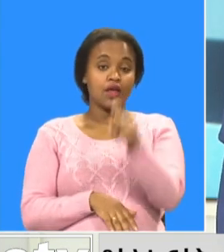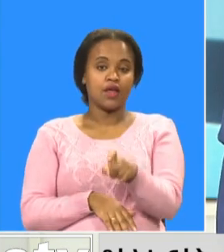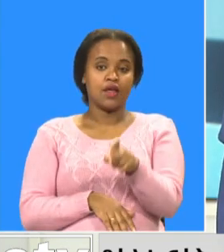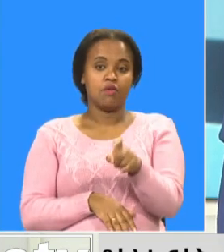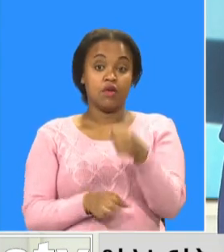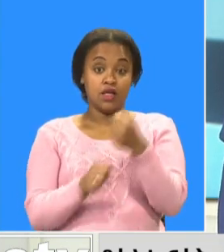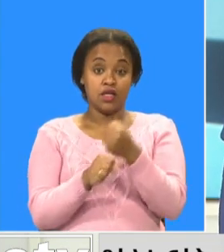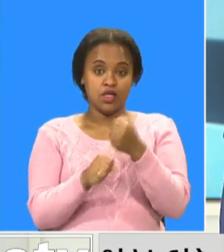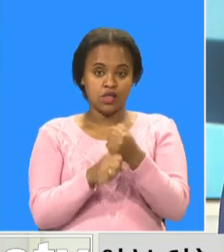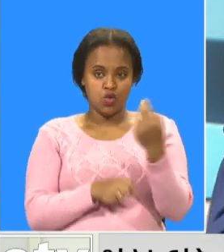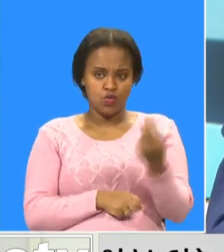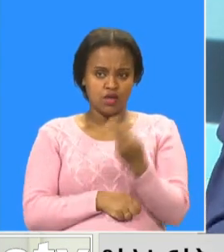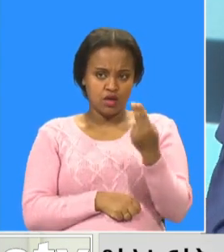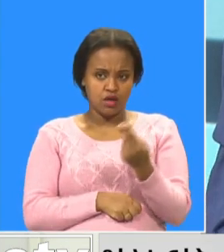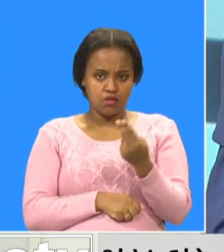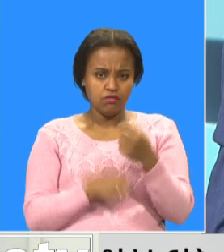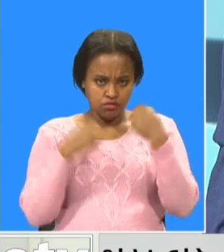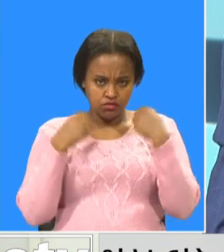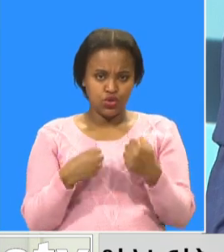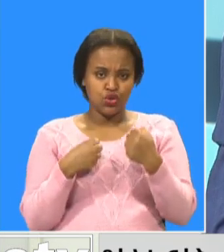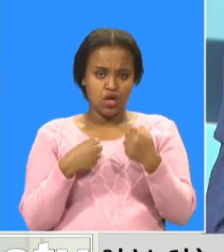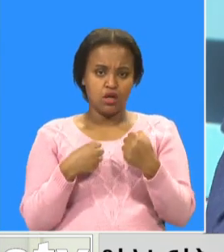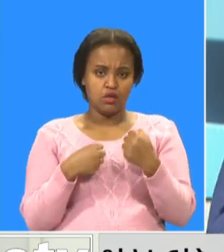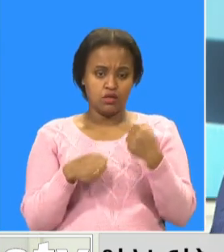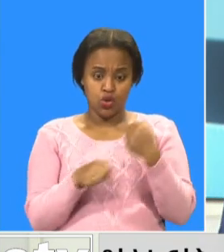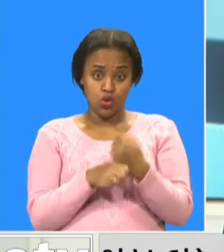ይገባል። እየሰሩ መጠቀም ይቻላል።